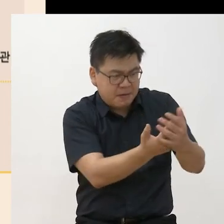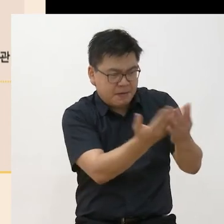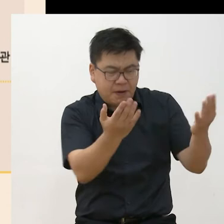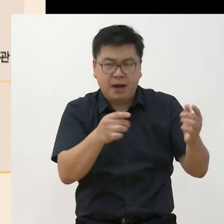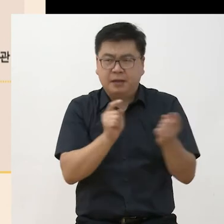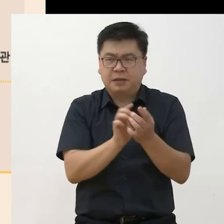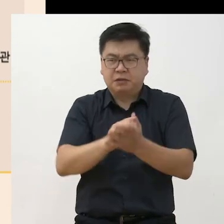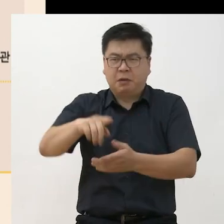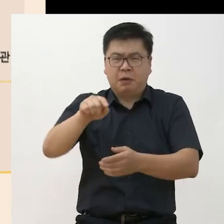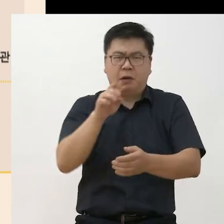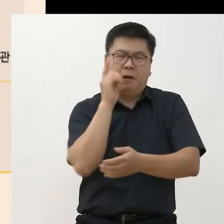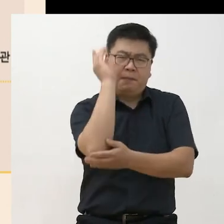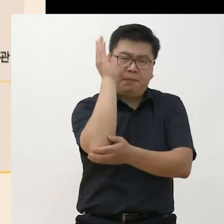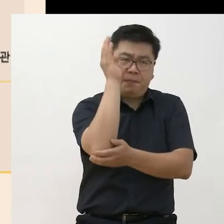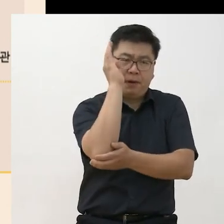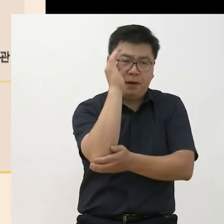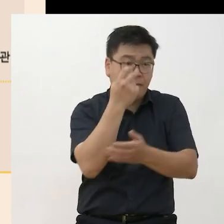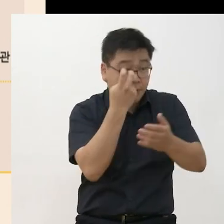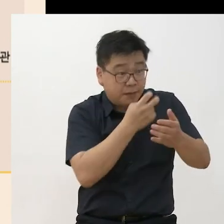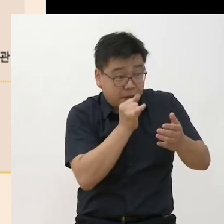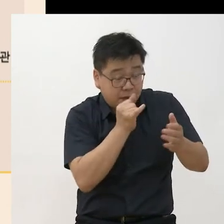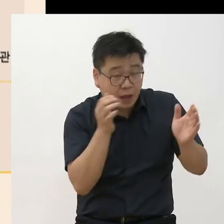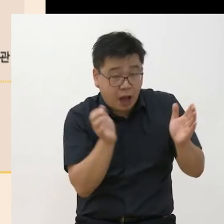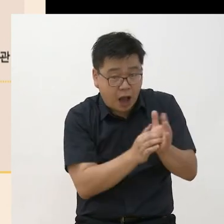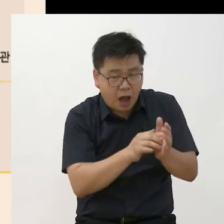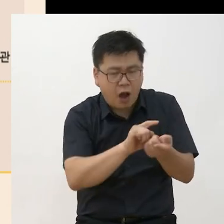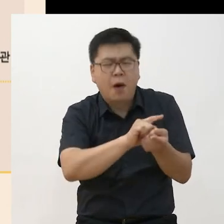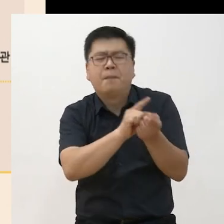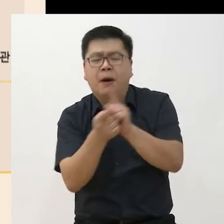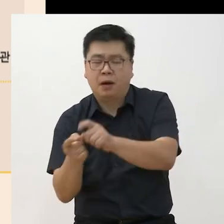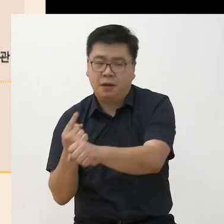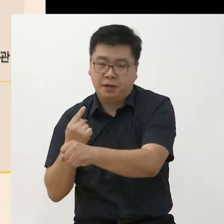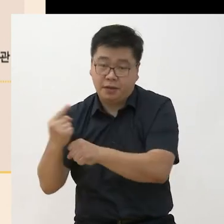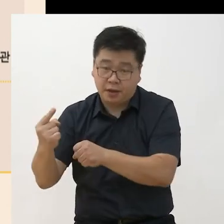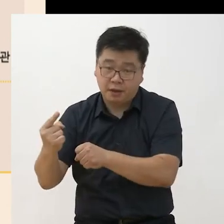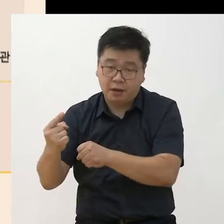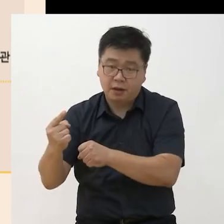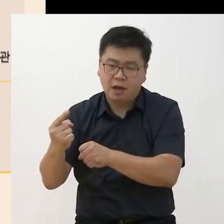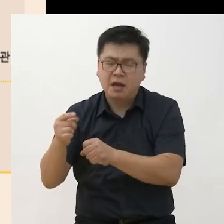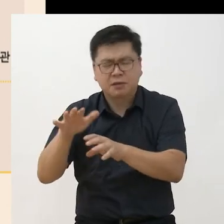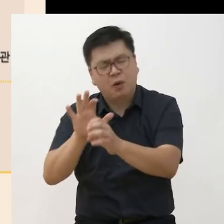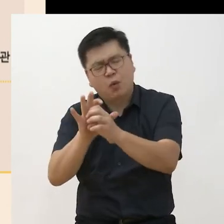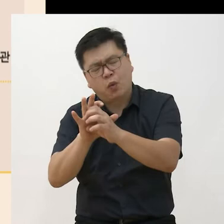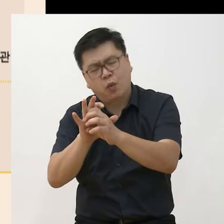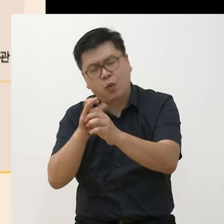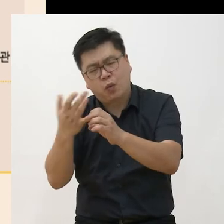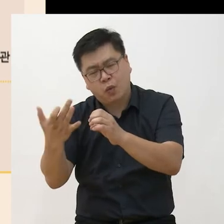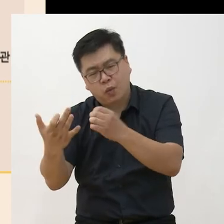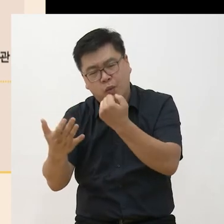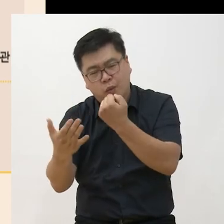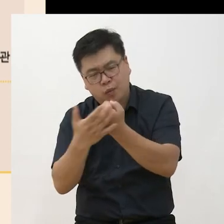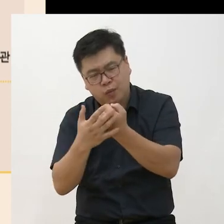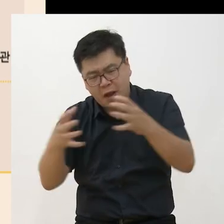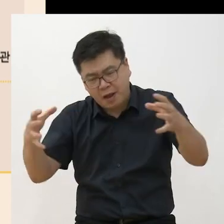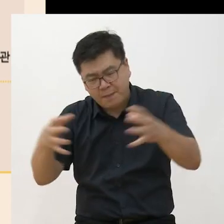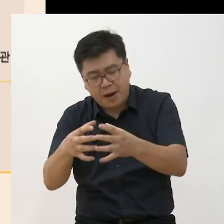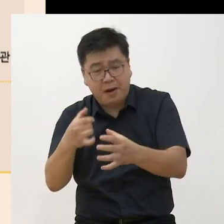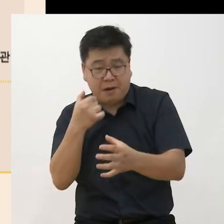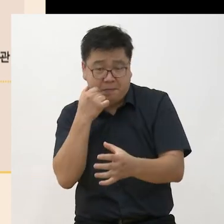참관 심의제로 지금 운영을 해 왔습니다. 그런데 올해는 이제 내년도에는 혹시라도 이제 그 코로나 상황이 계속